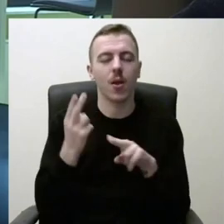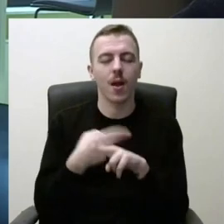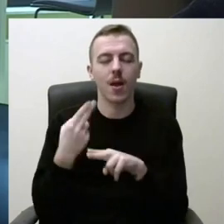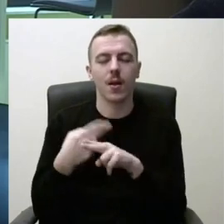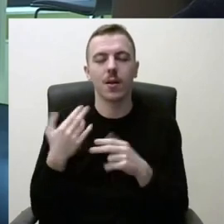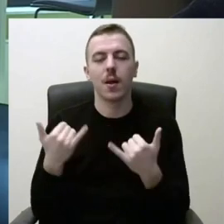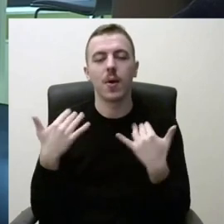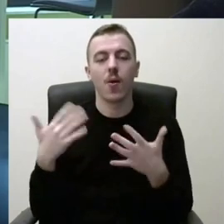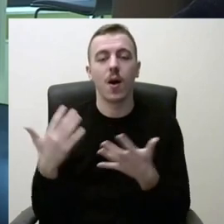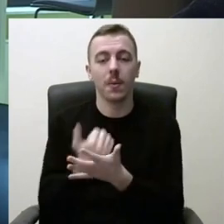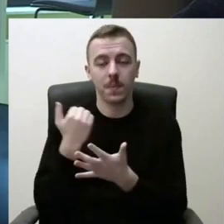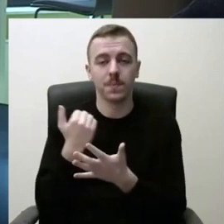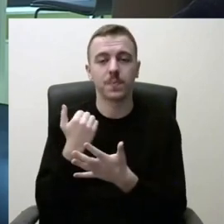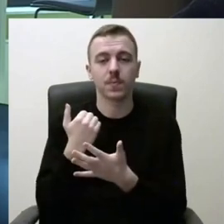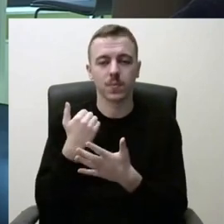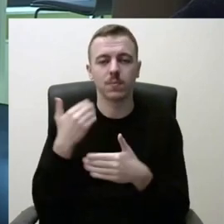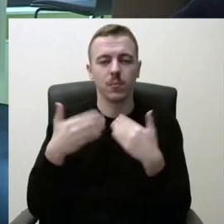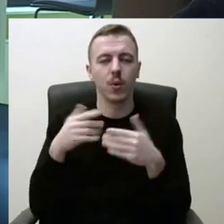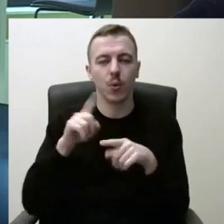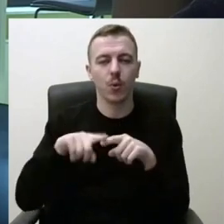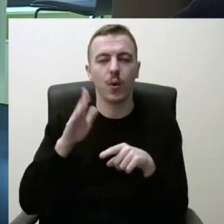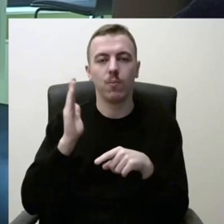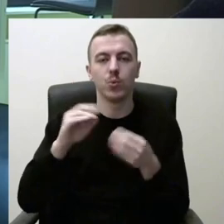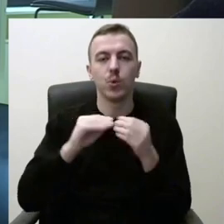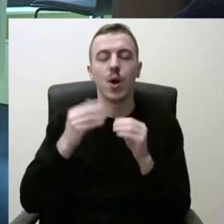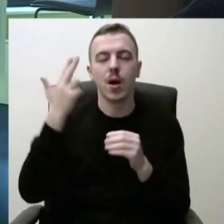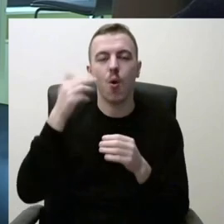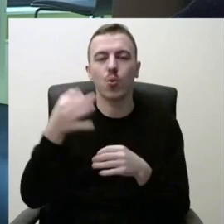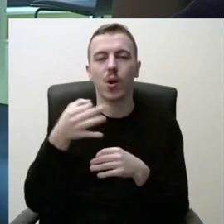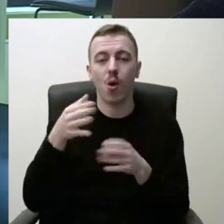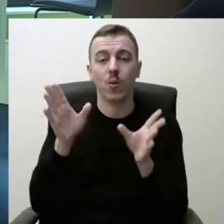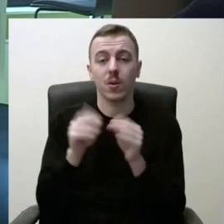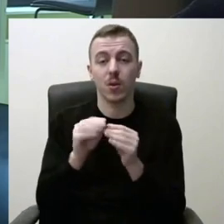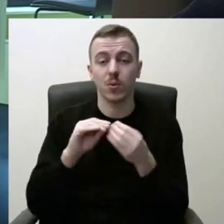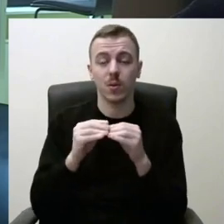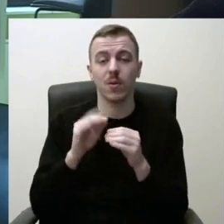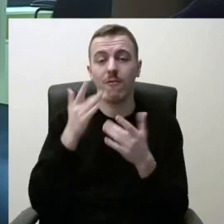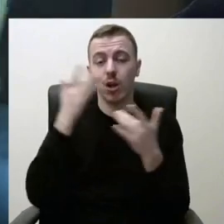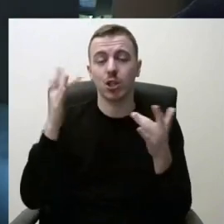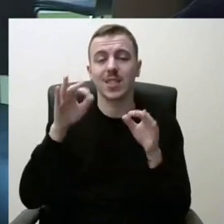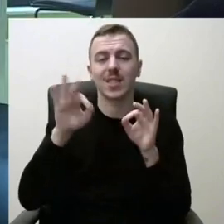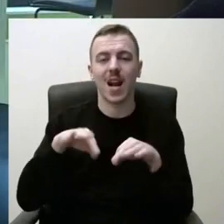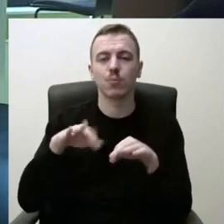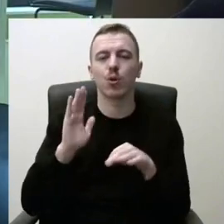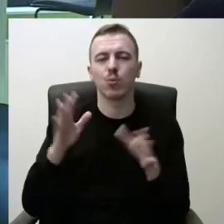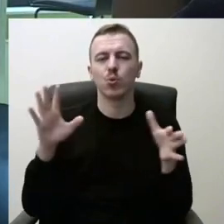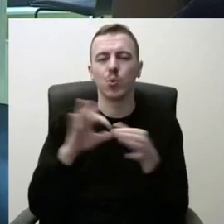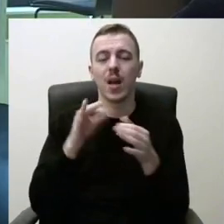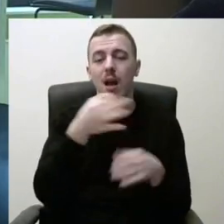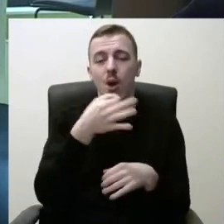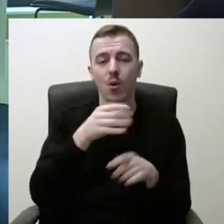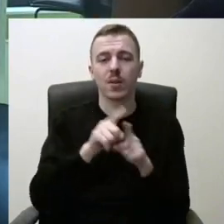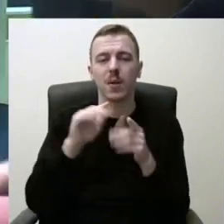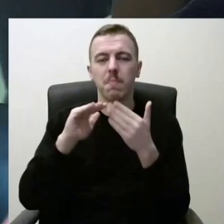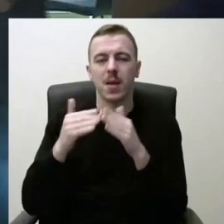Šiandien dienai jau judama link konkrečių sutarimų su Kauno rajonu, kad viešasis transportas būtų sujungtas rajono ir miesto